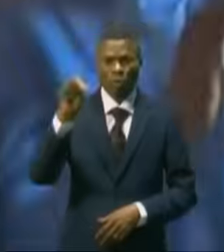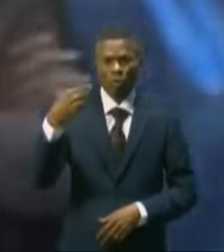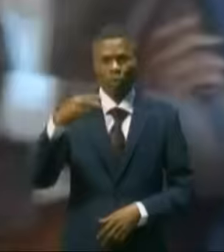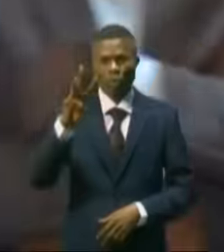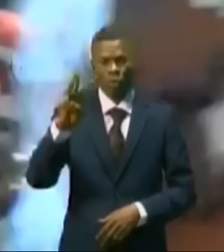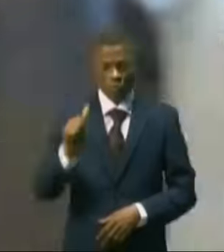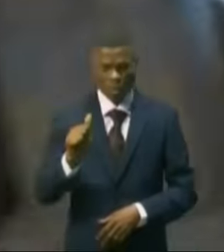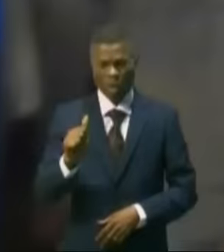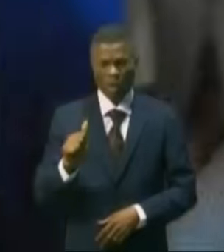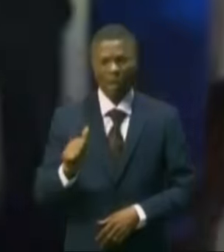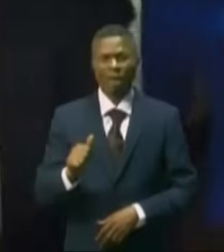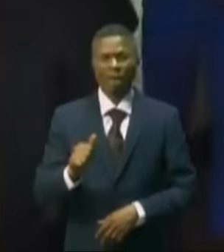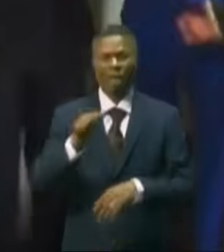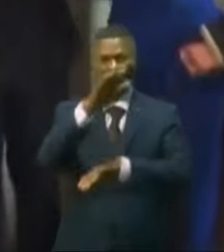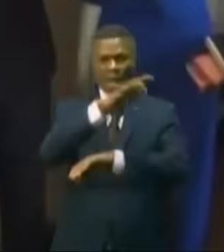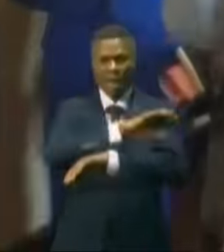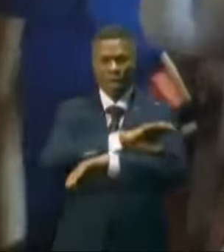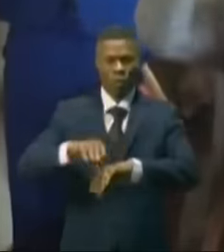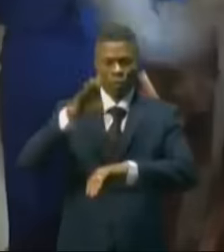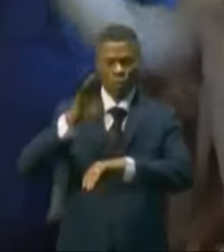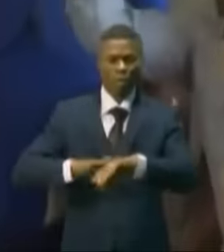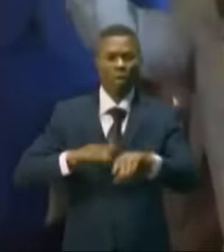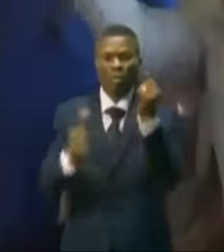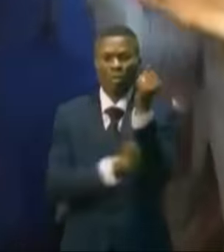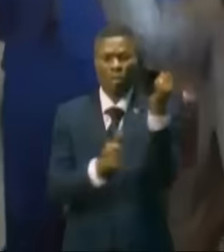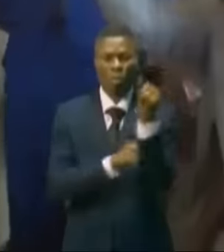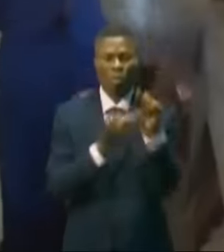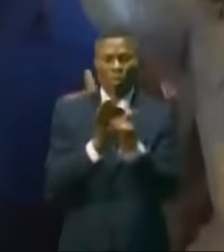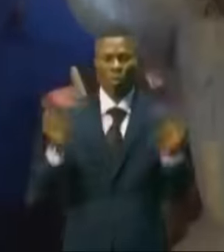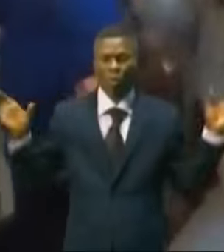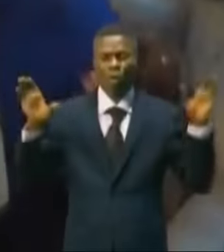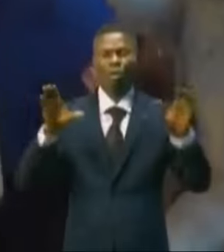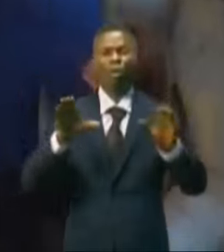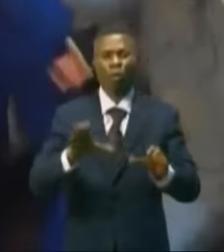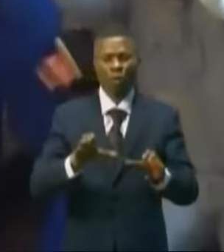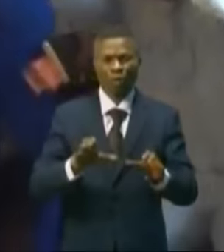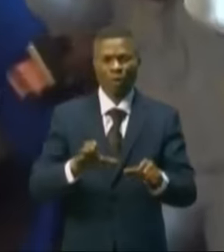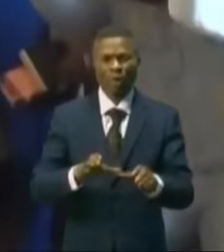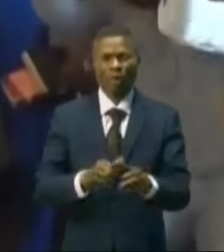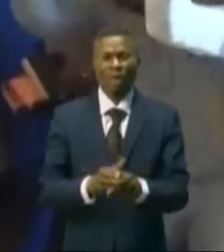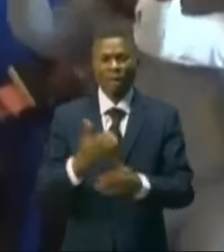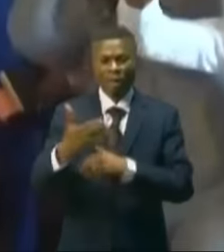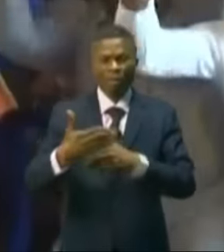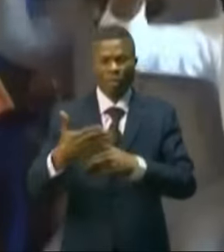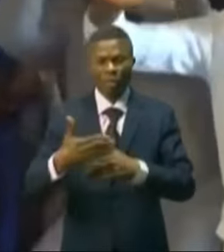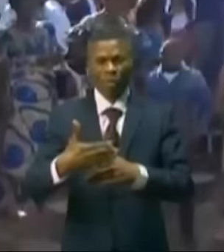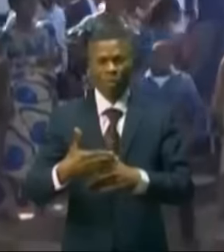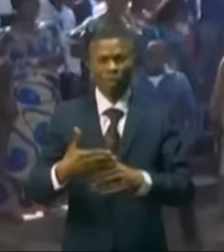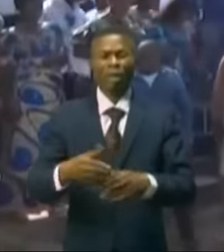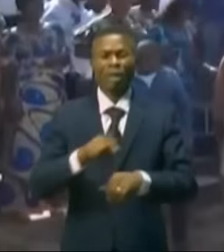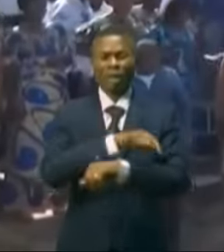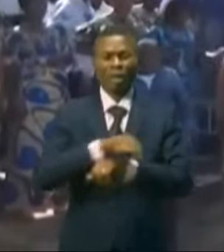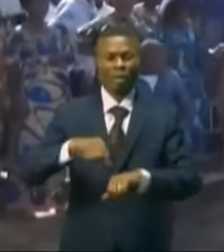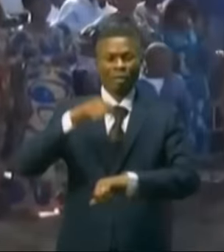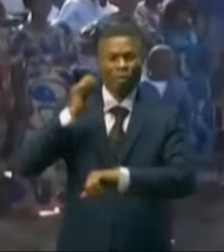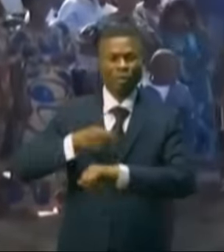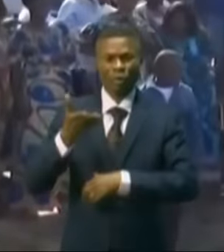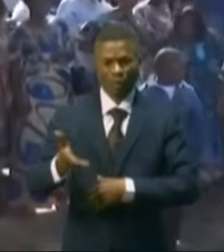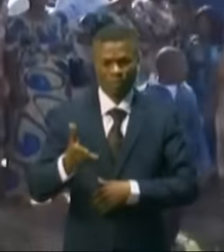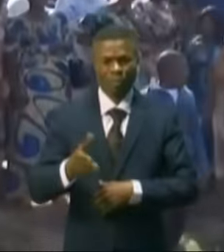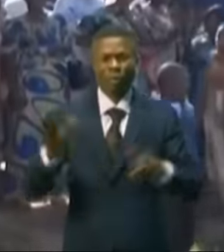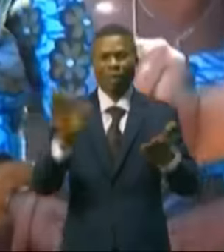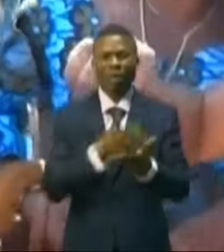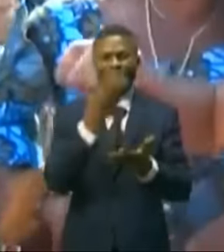À la cour d'appel, des foules se sont mises à scander à quelques mètres de cet appareil judiciaire, des chants